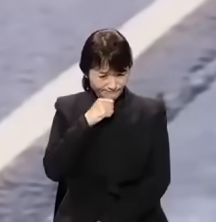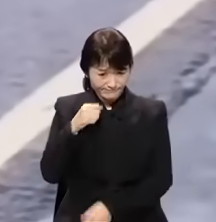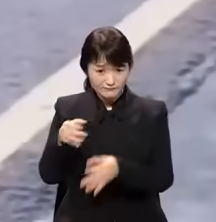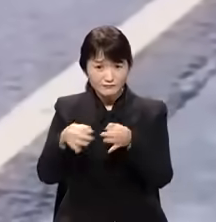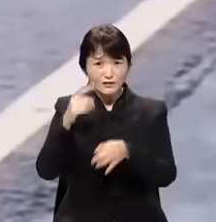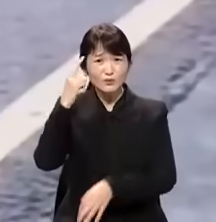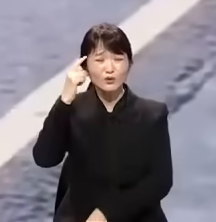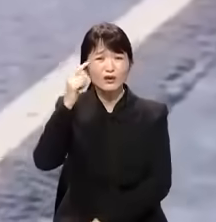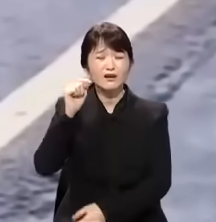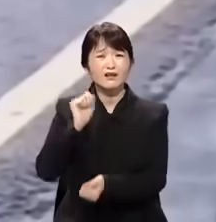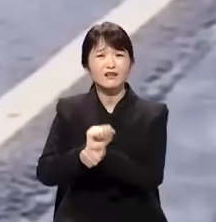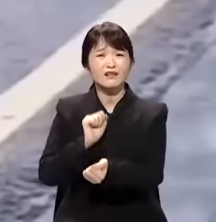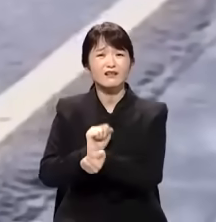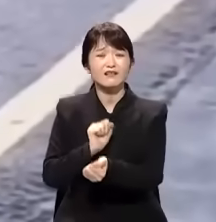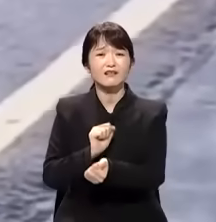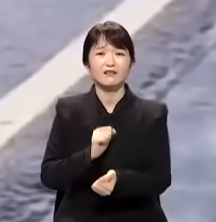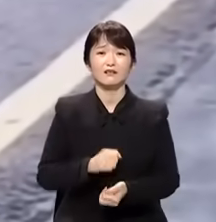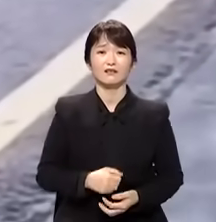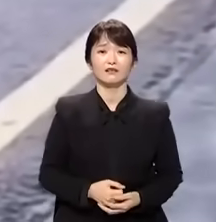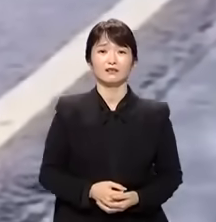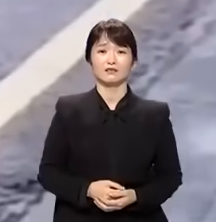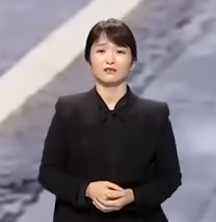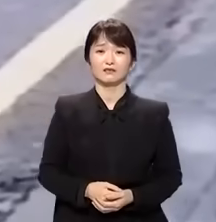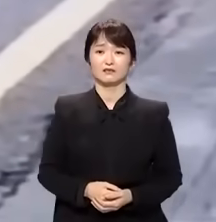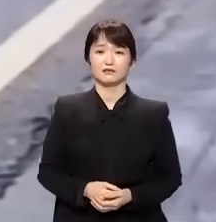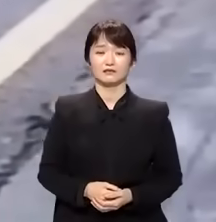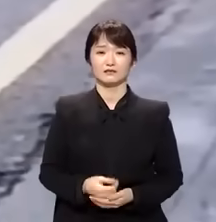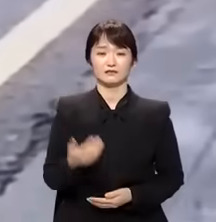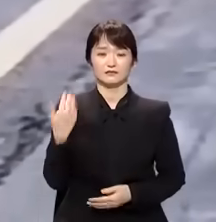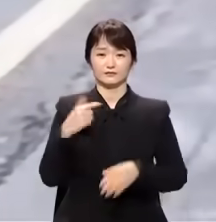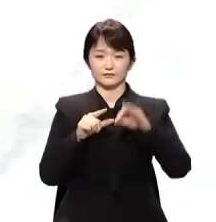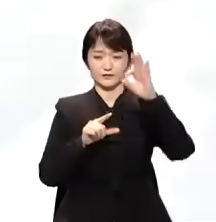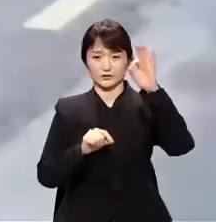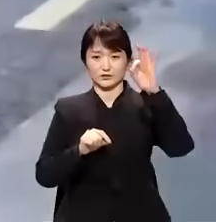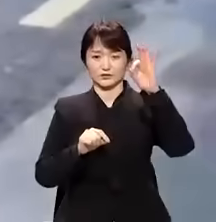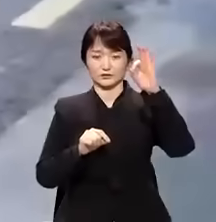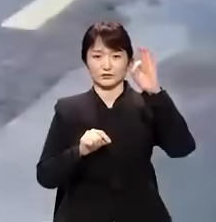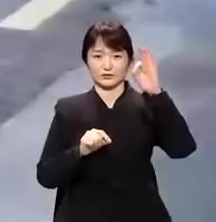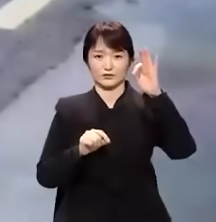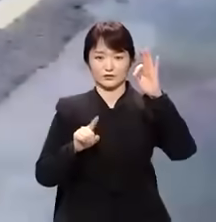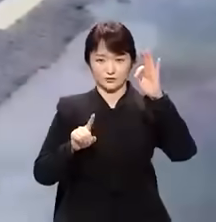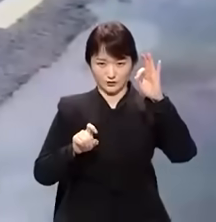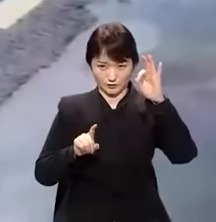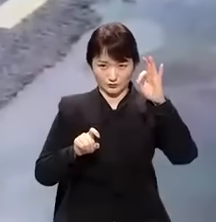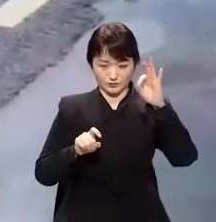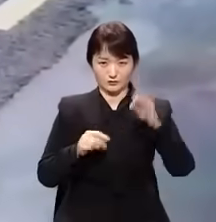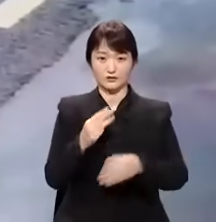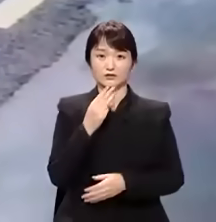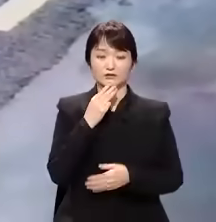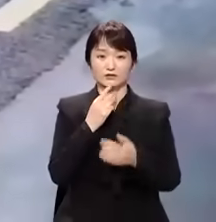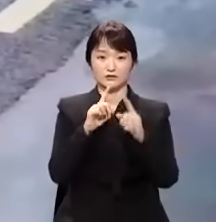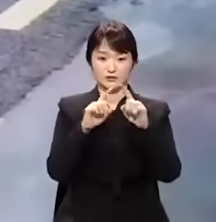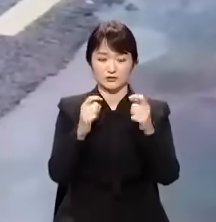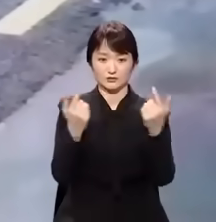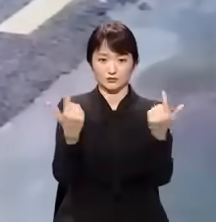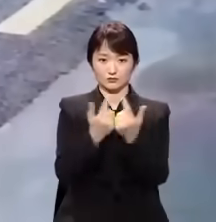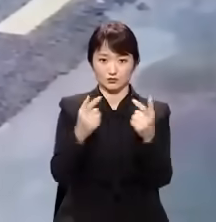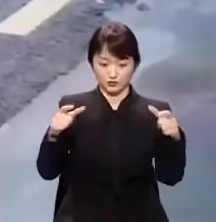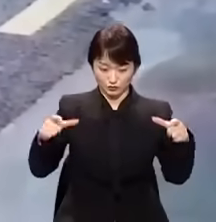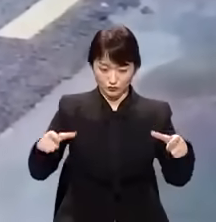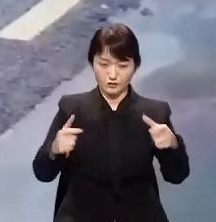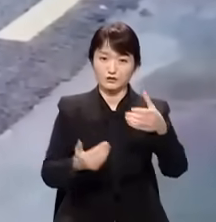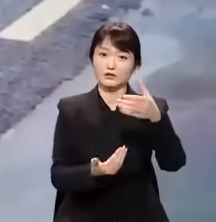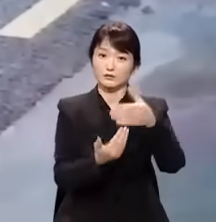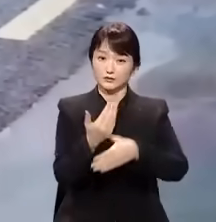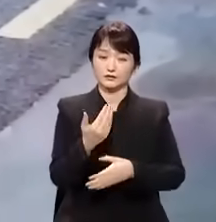진짜 왜 이러니 하셨어요 자 지난 10월 11월에 서울 성북구에 있는 어느 곳입니다이 발생한